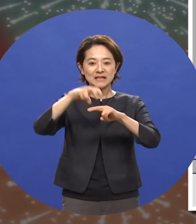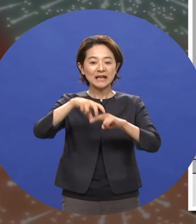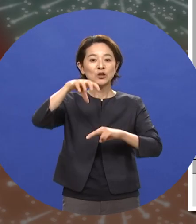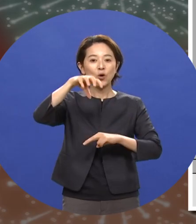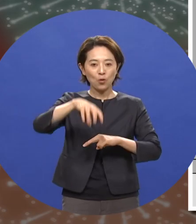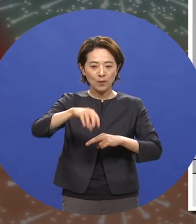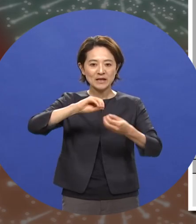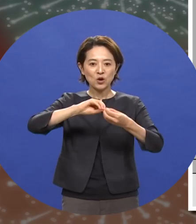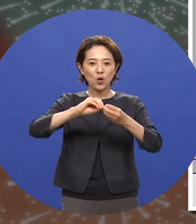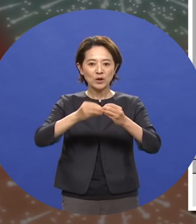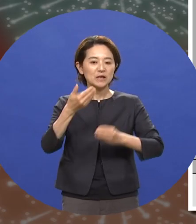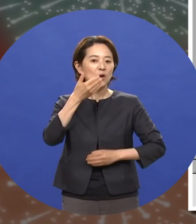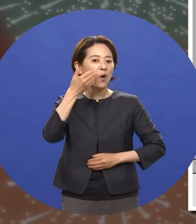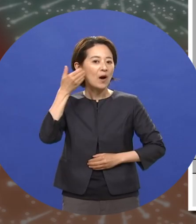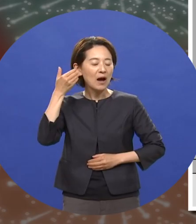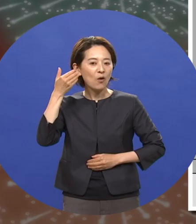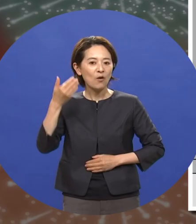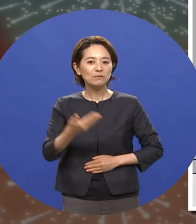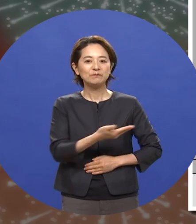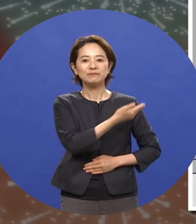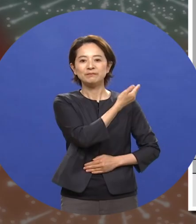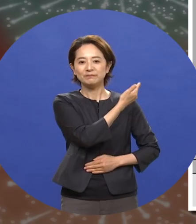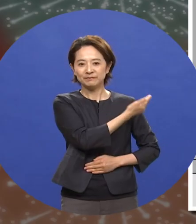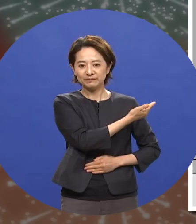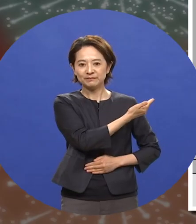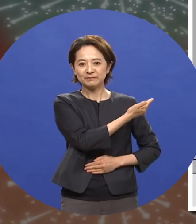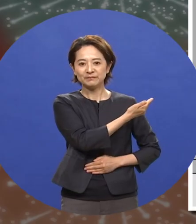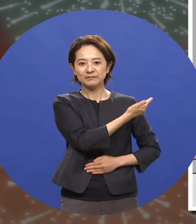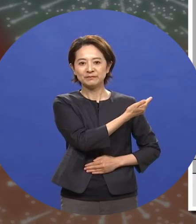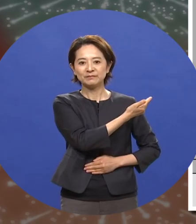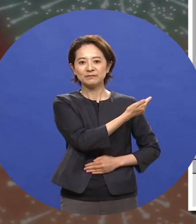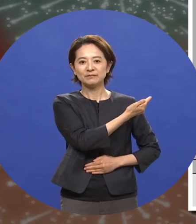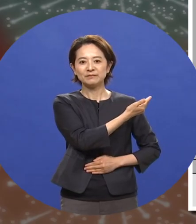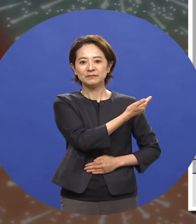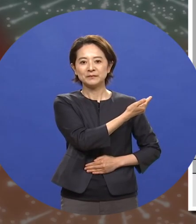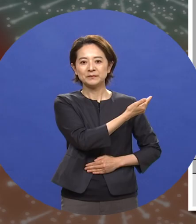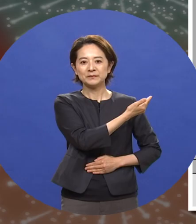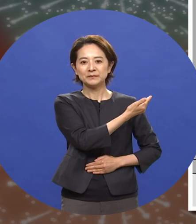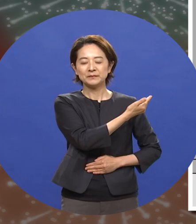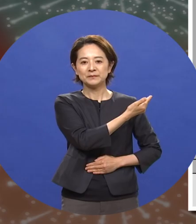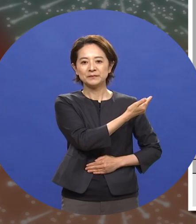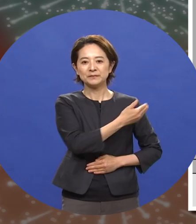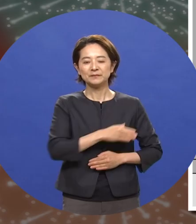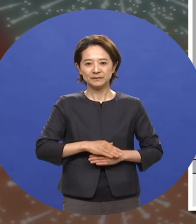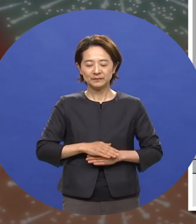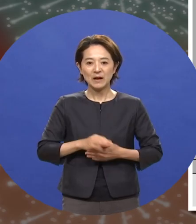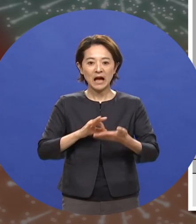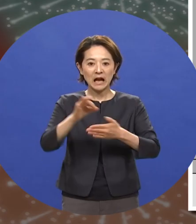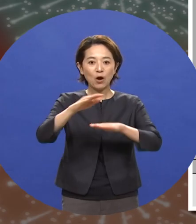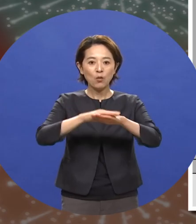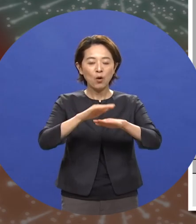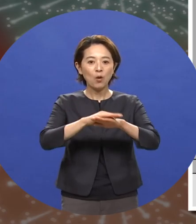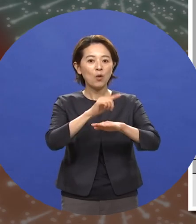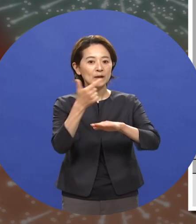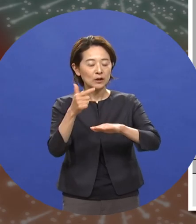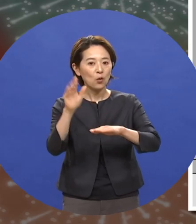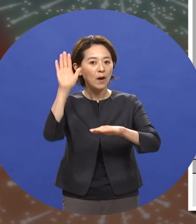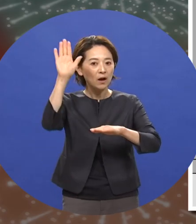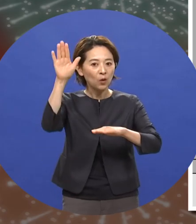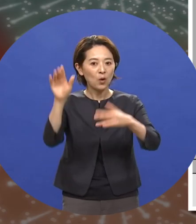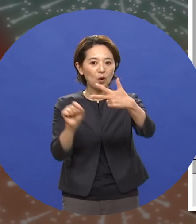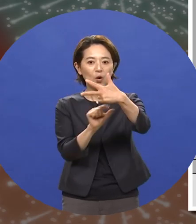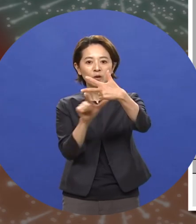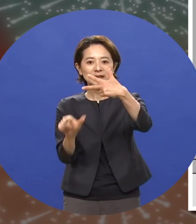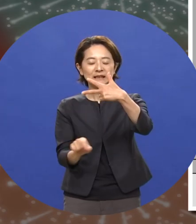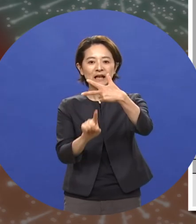から区民優先の有料席として販売を行います。応募方法など詳細は区